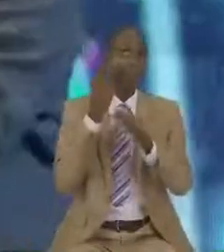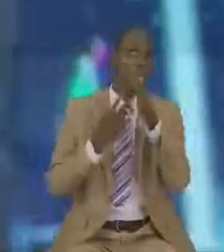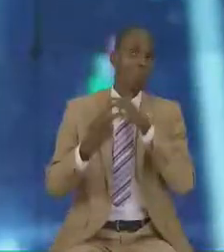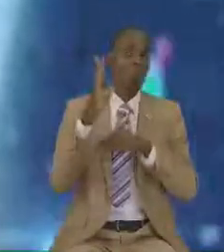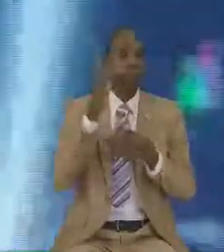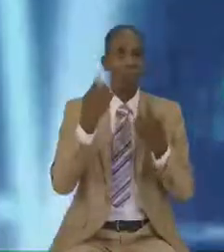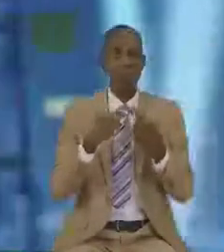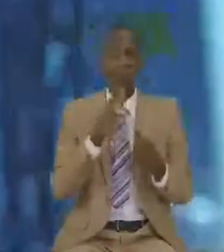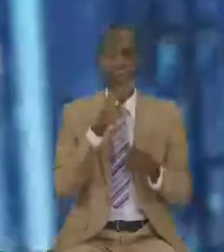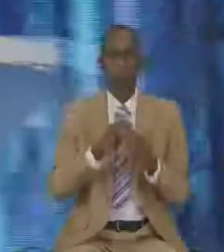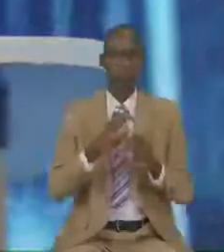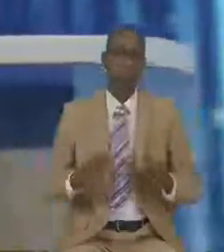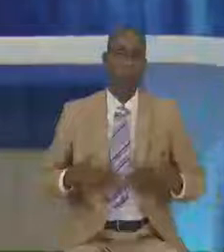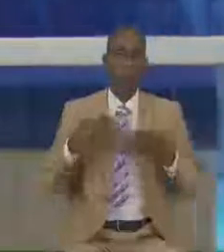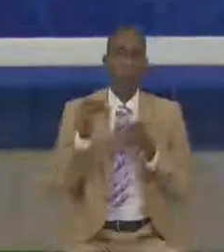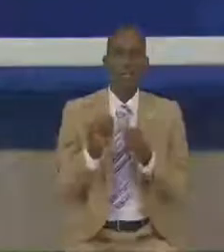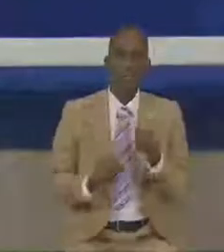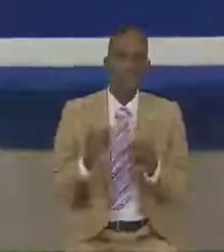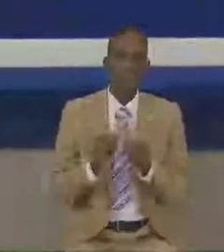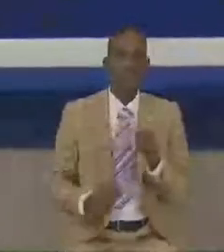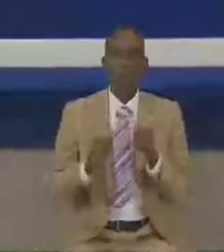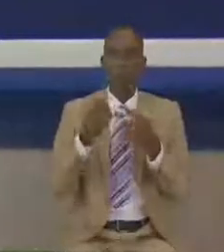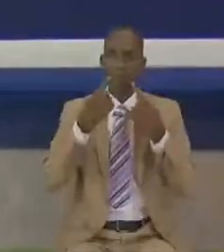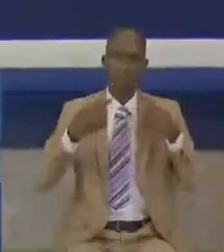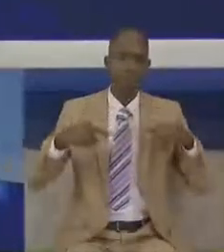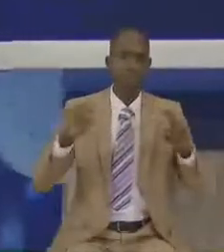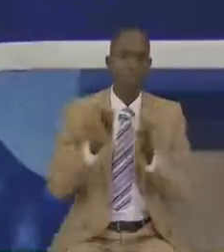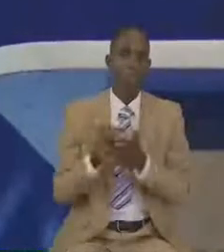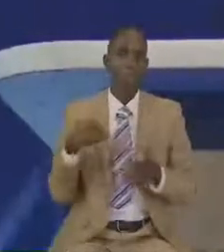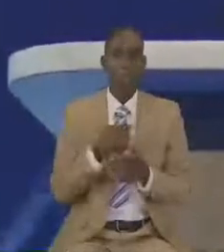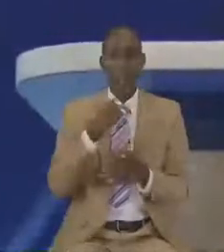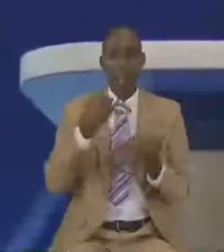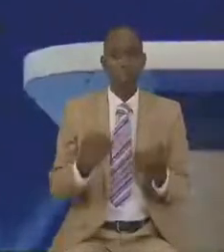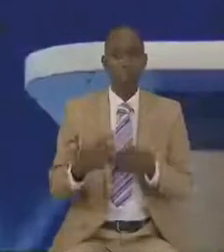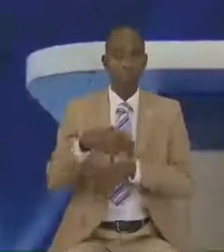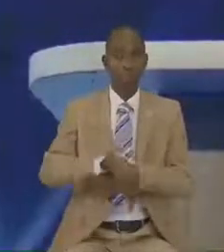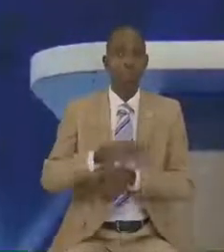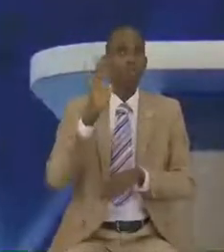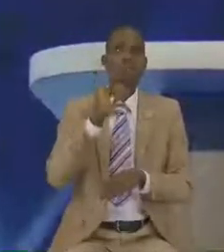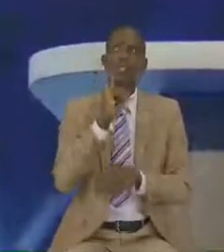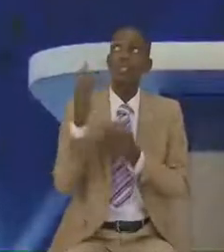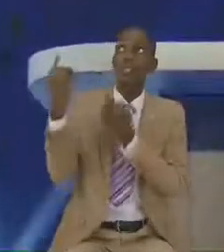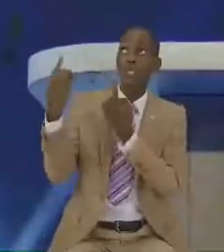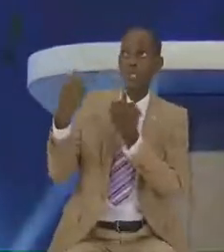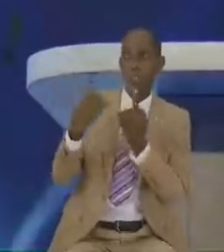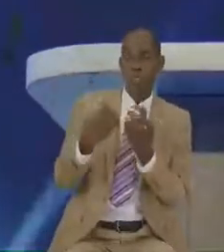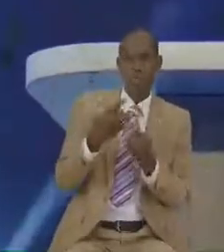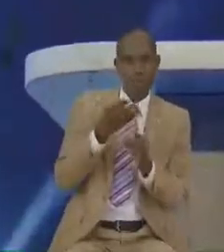Toute prophétie accomplie dans ta vie. Toute proclamation que nous ferons